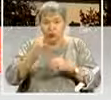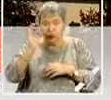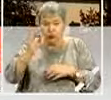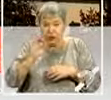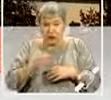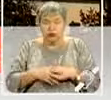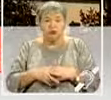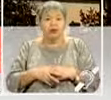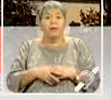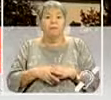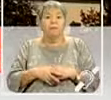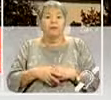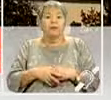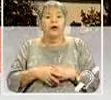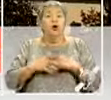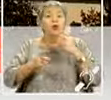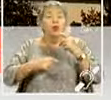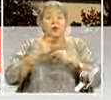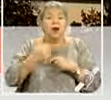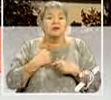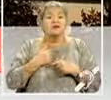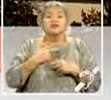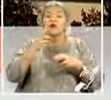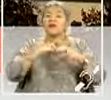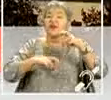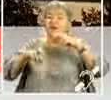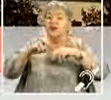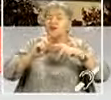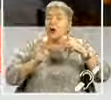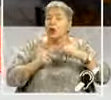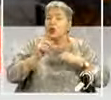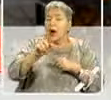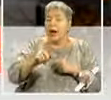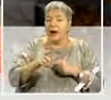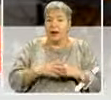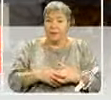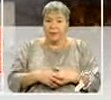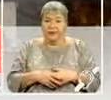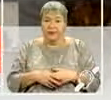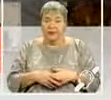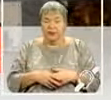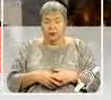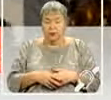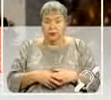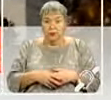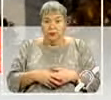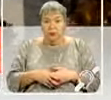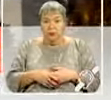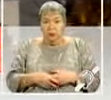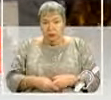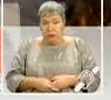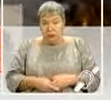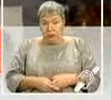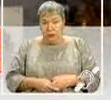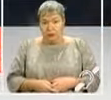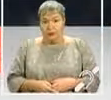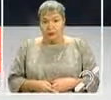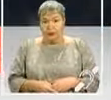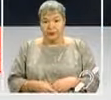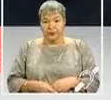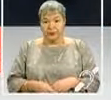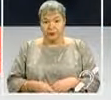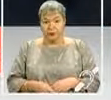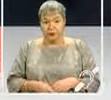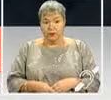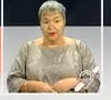la verificarea deșeurilor care se află pe amplasament și care s-au aflat pe amplasament în momentul incendiului. Nume, funcție, profesie.